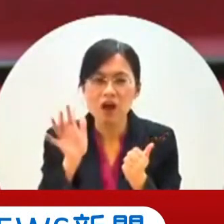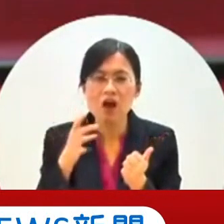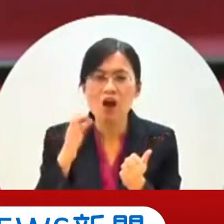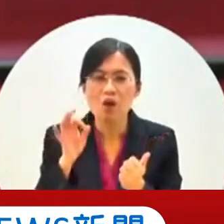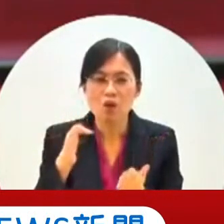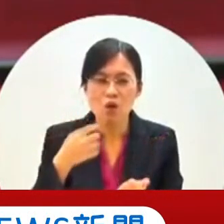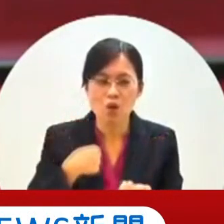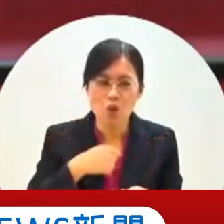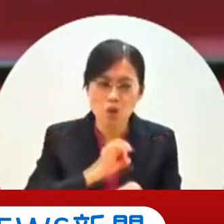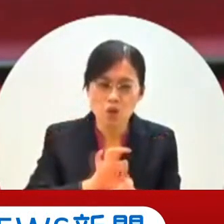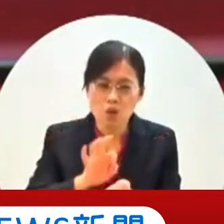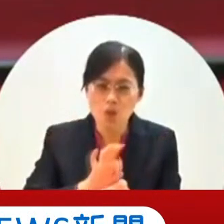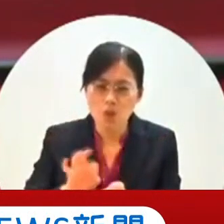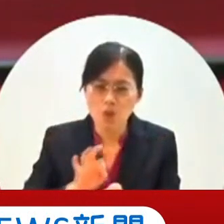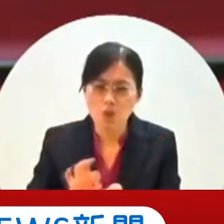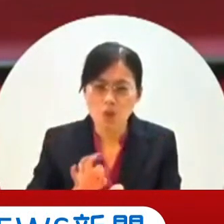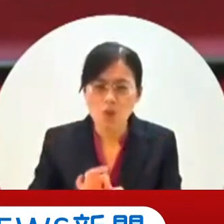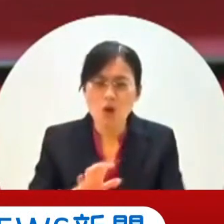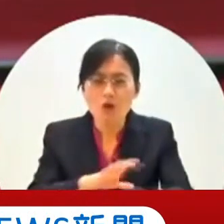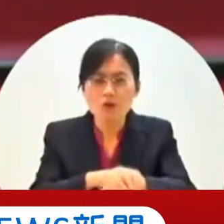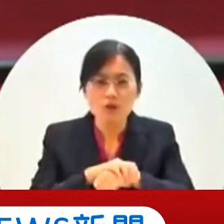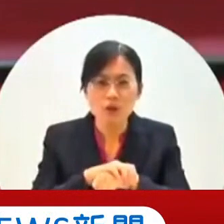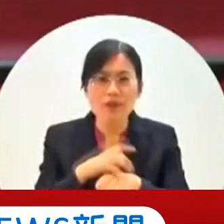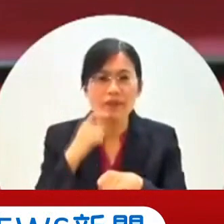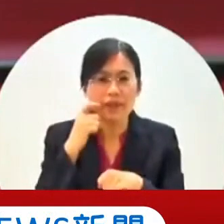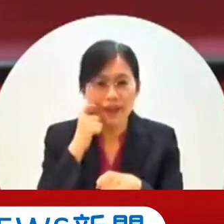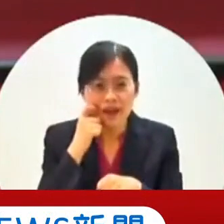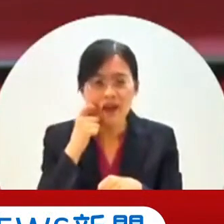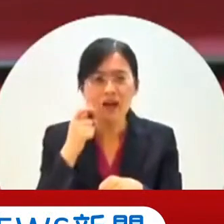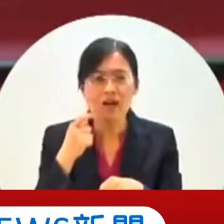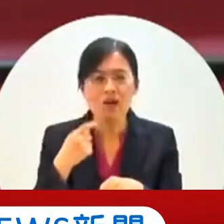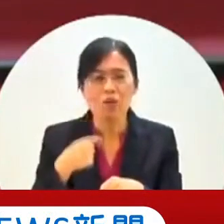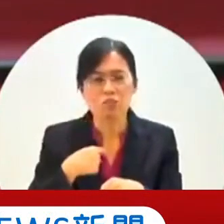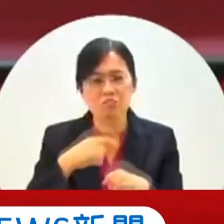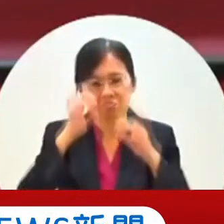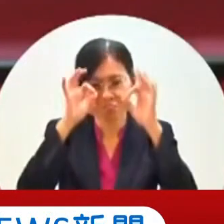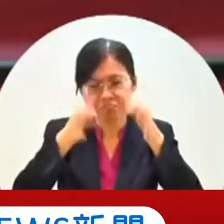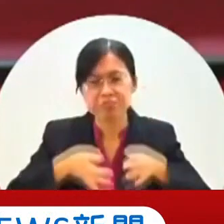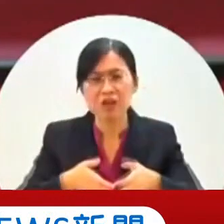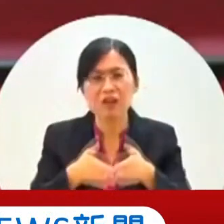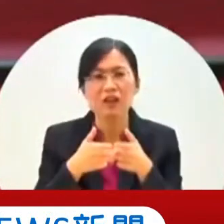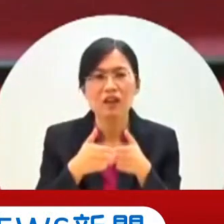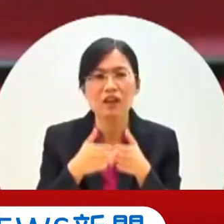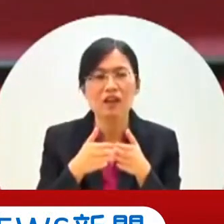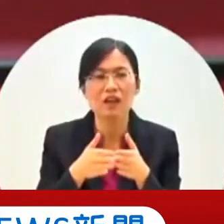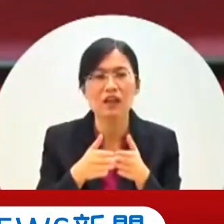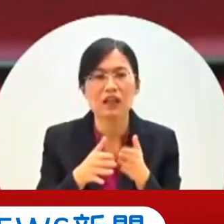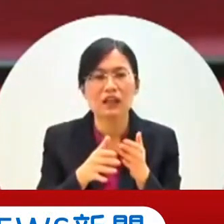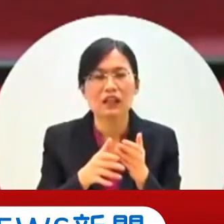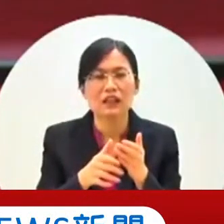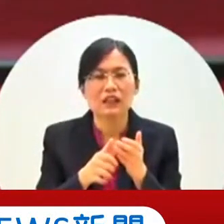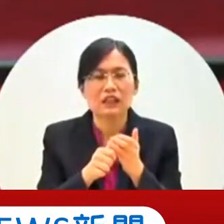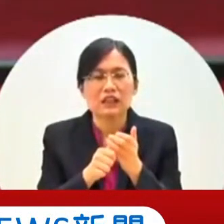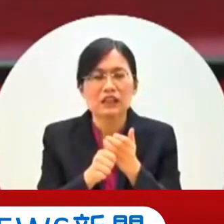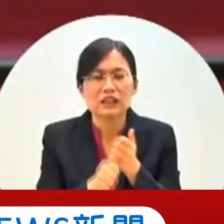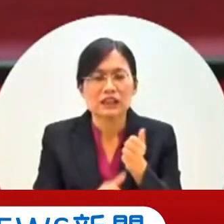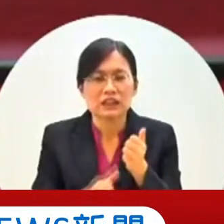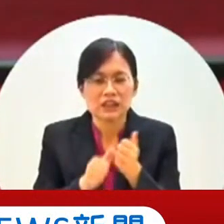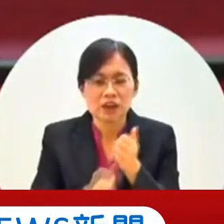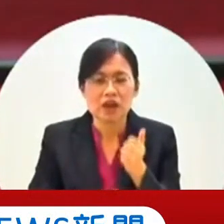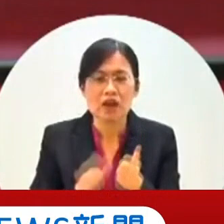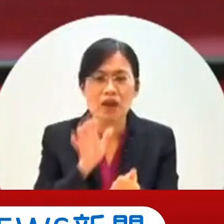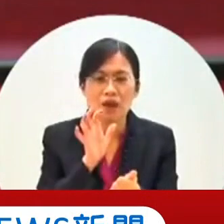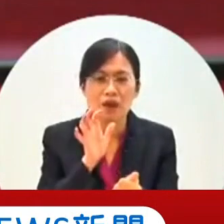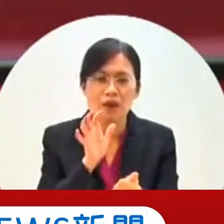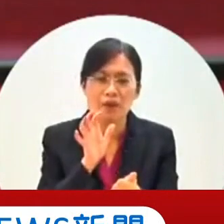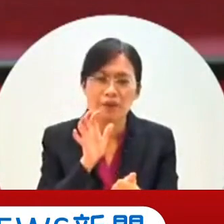为什么拢救不起来？这拢是一个爱孤等检讨，找出原因，把生育率拉高啊。所以这些问